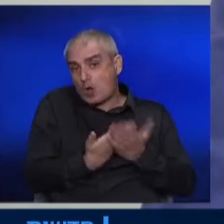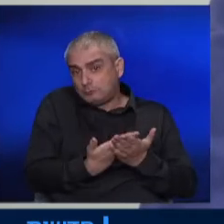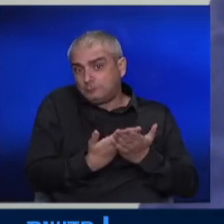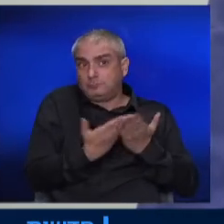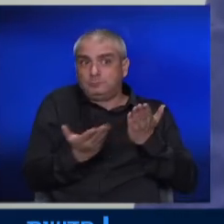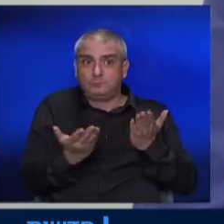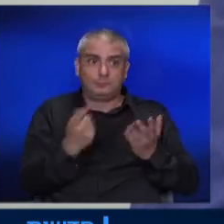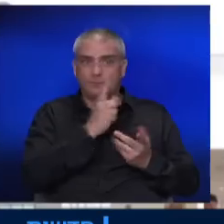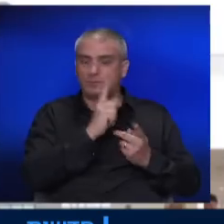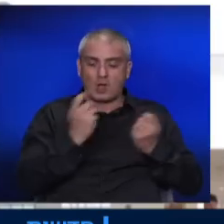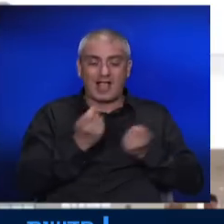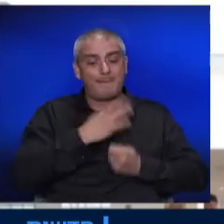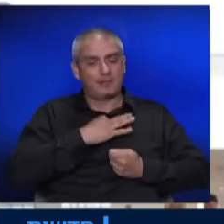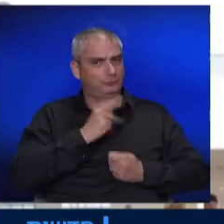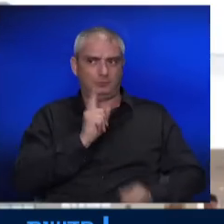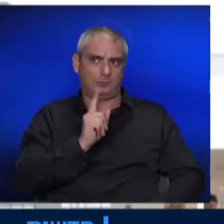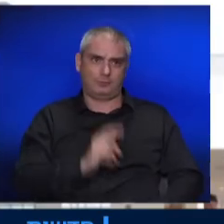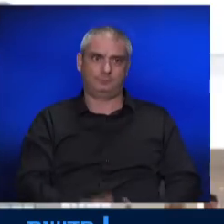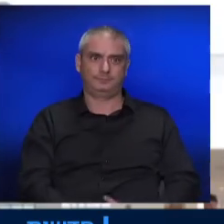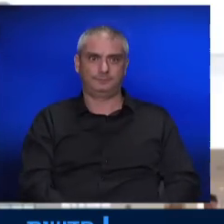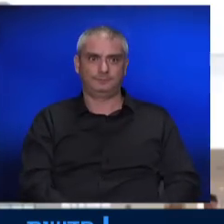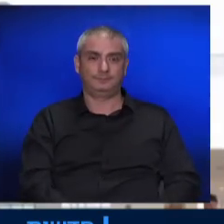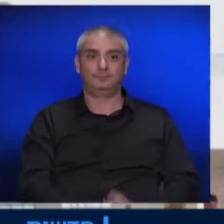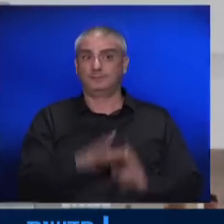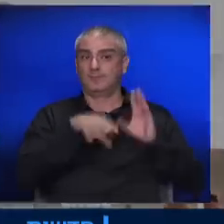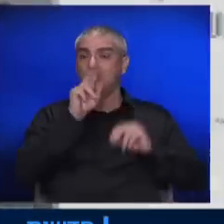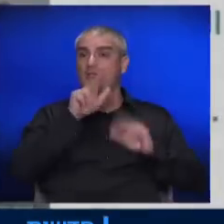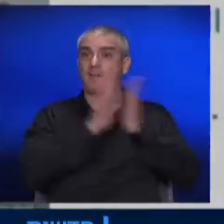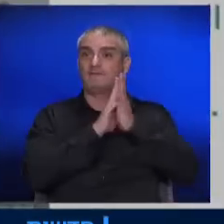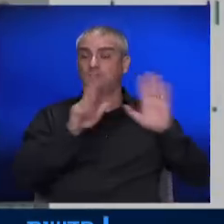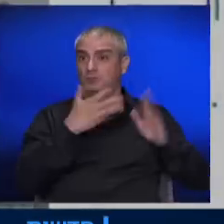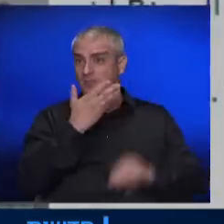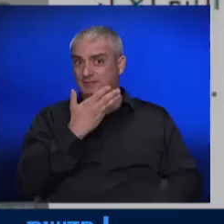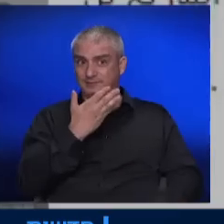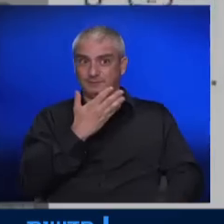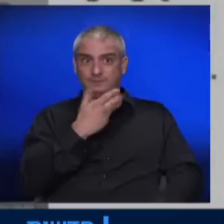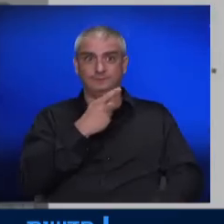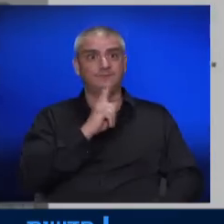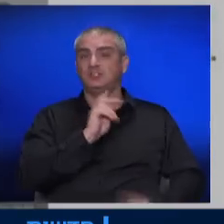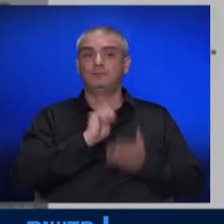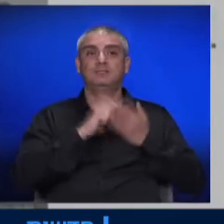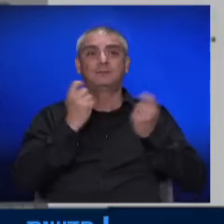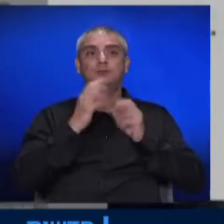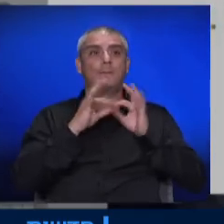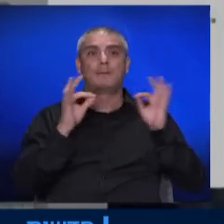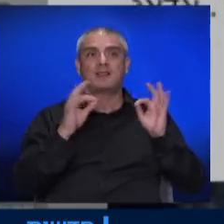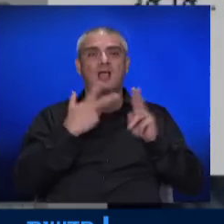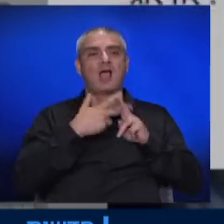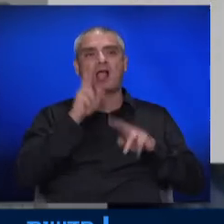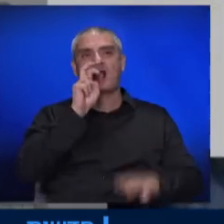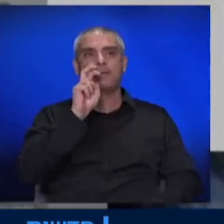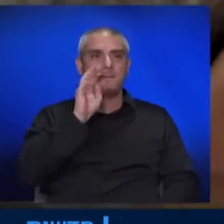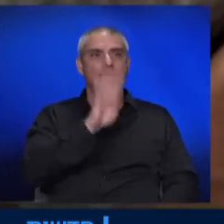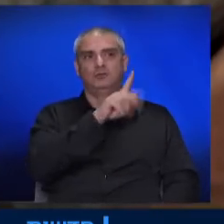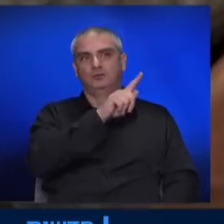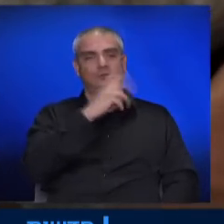פעם לא היה קמפיינר שלי. והנה בבחירות 2018. לא יהיה משרד פרסום מתחיל, רק אמיר בשה ילחש על